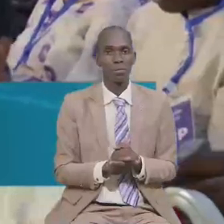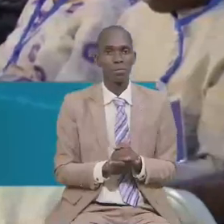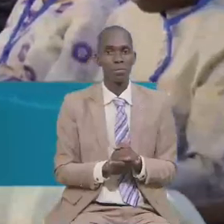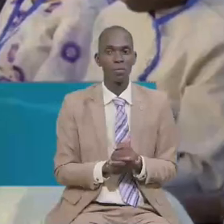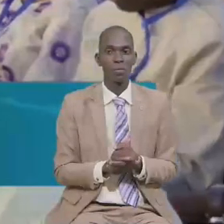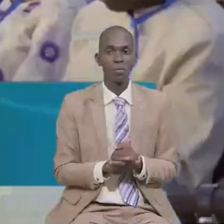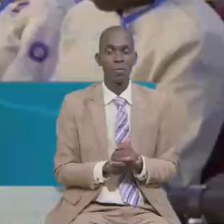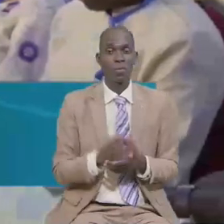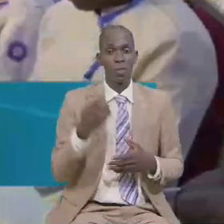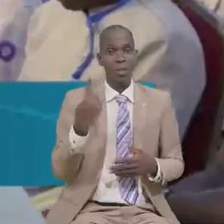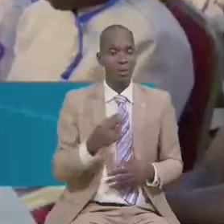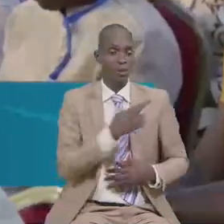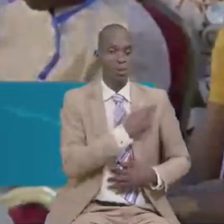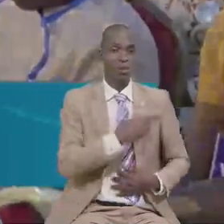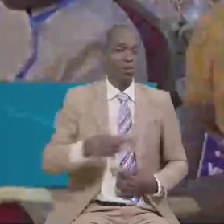Dieu.